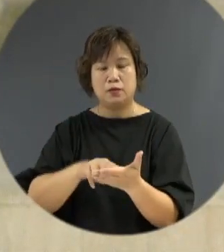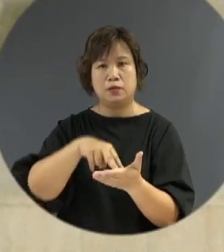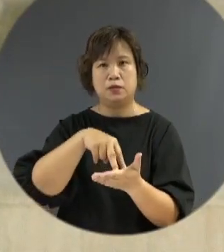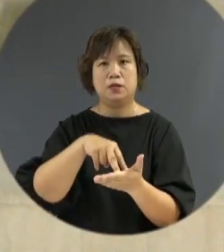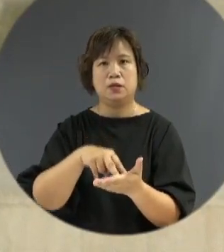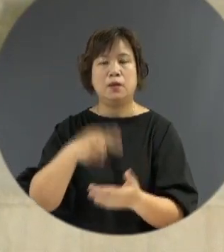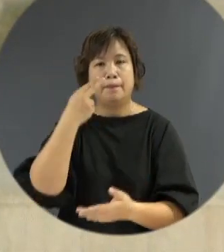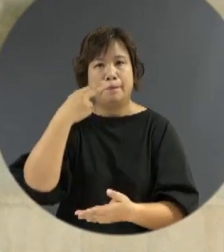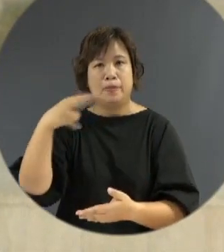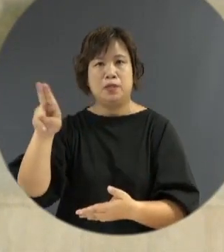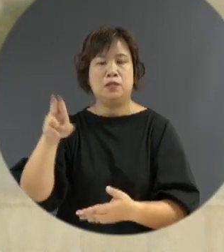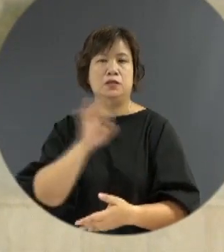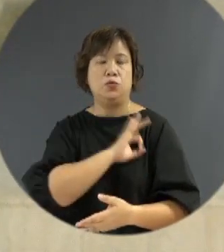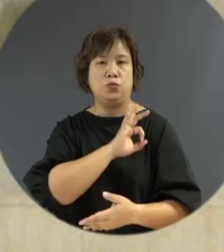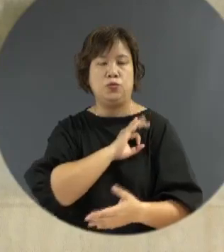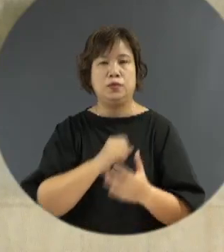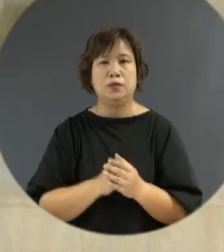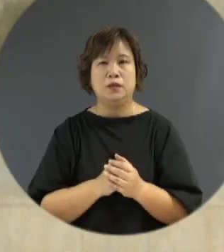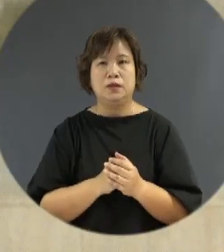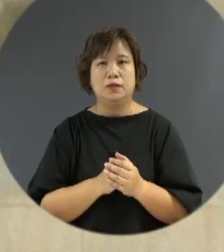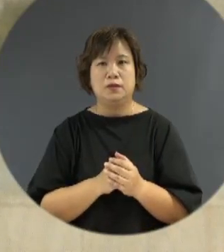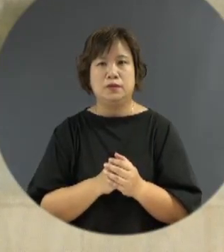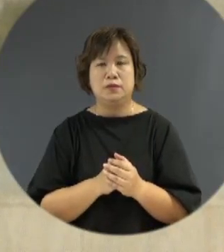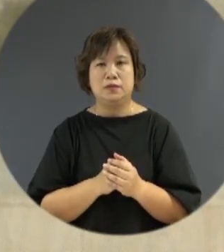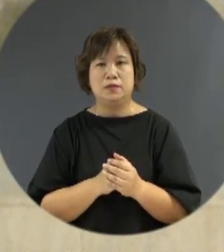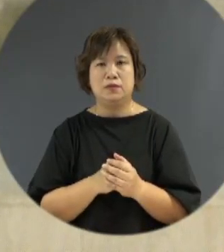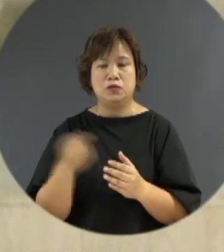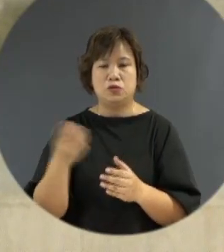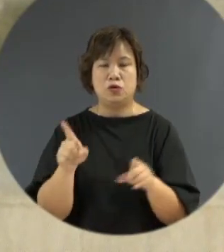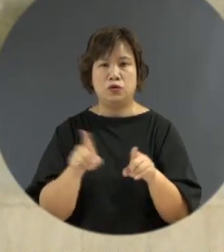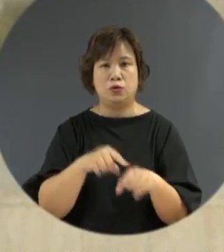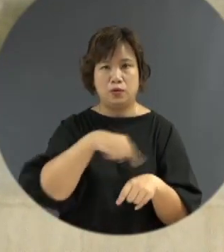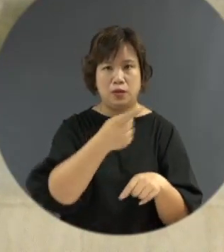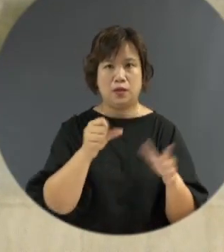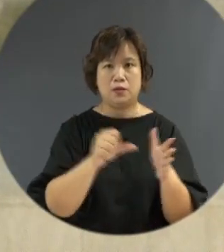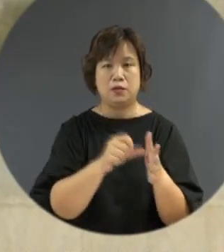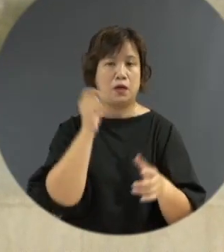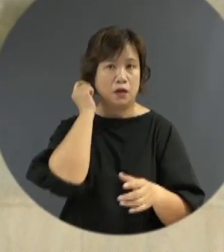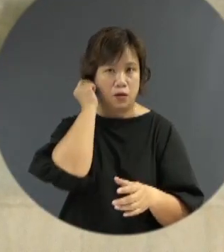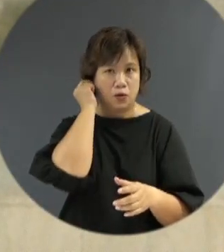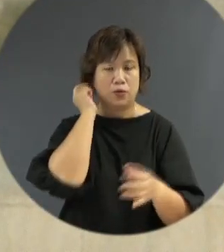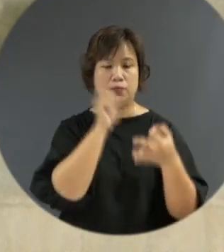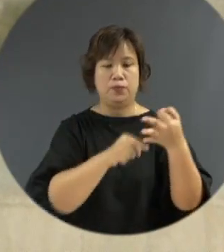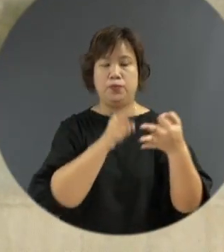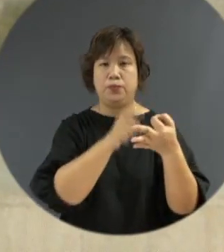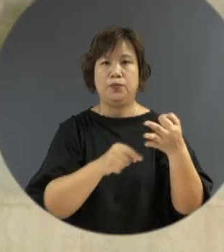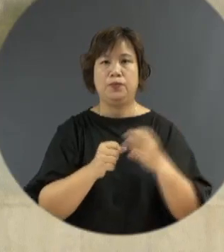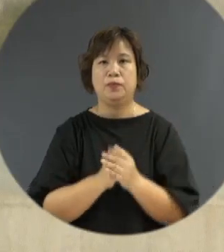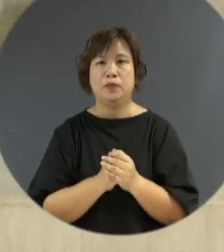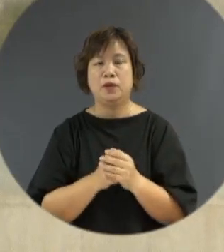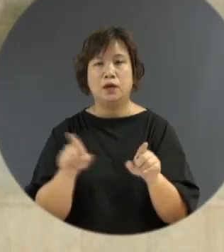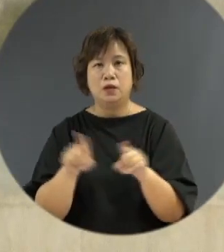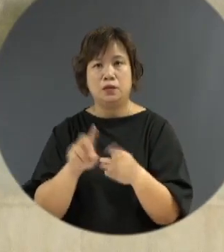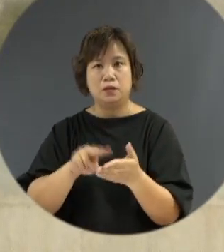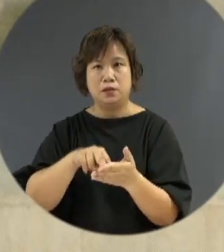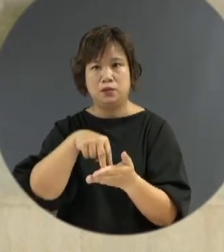会，又同另一位圣女圣路易斯一起